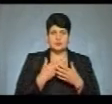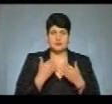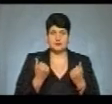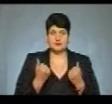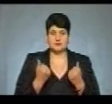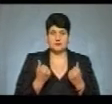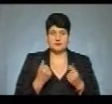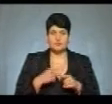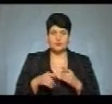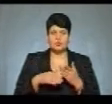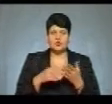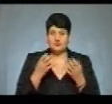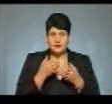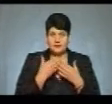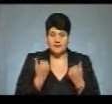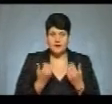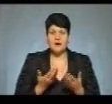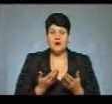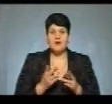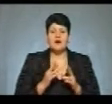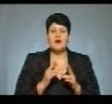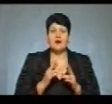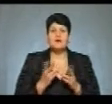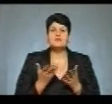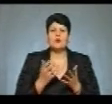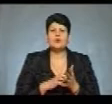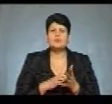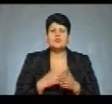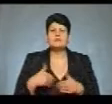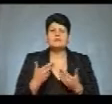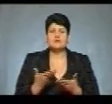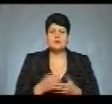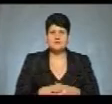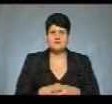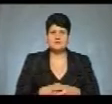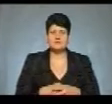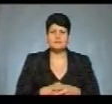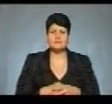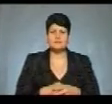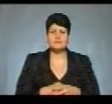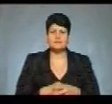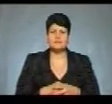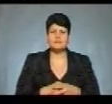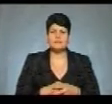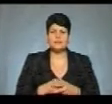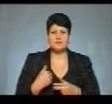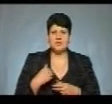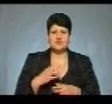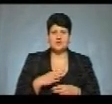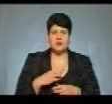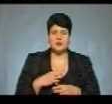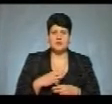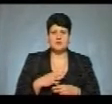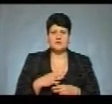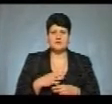Бригади ще немає, так? А скажіть, будь ласка, з якої причини ви звернулися? Та бо ми чекали, щоб